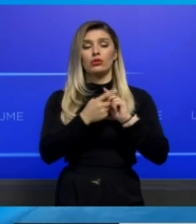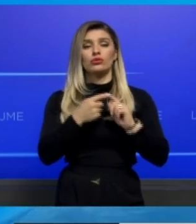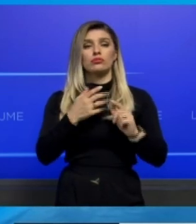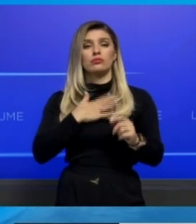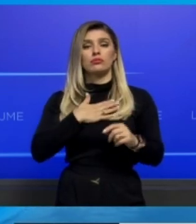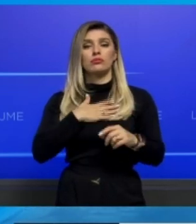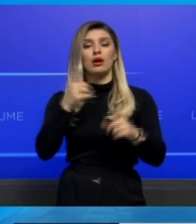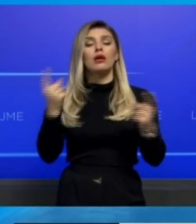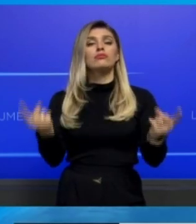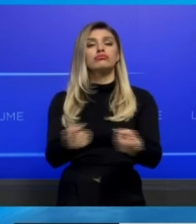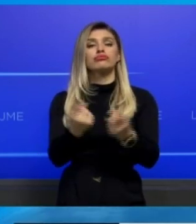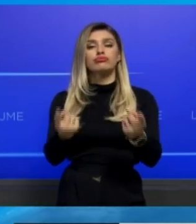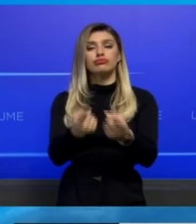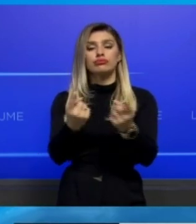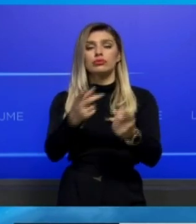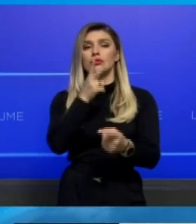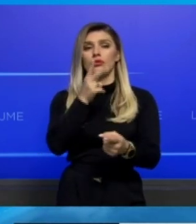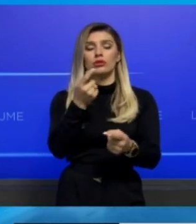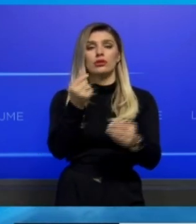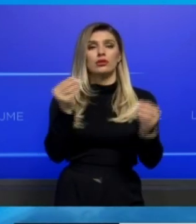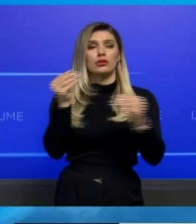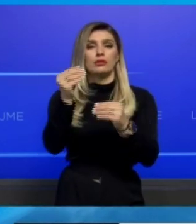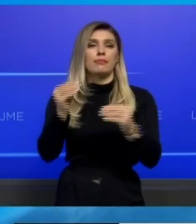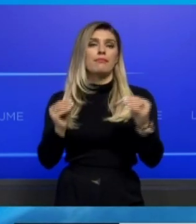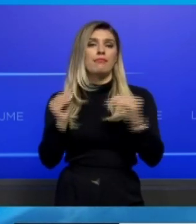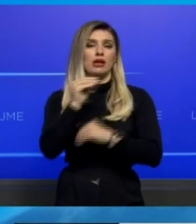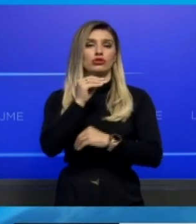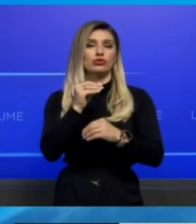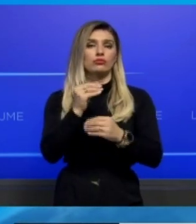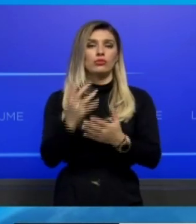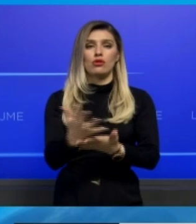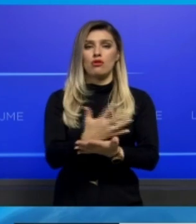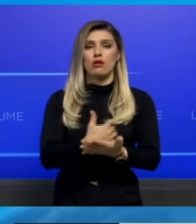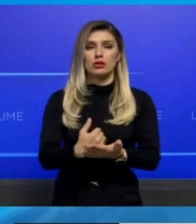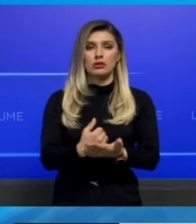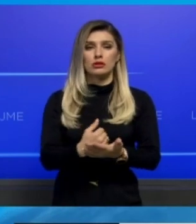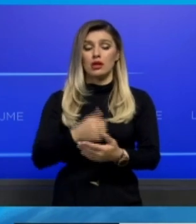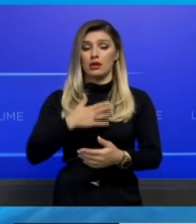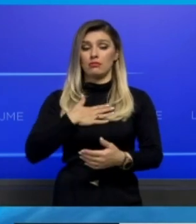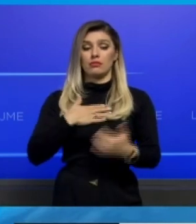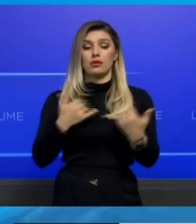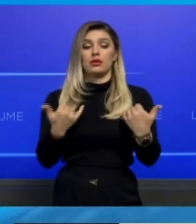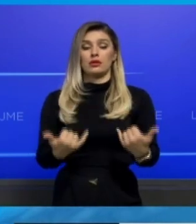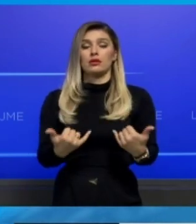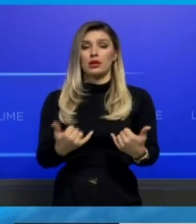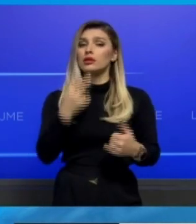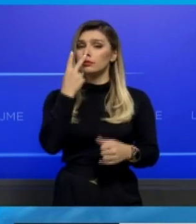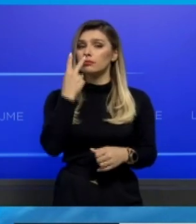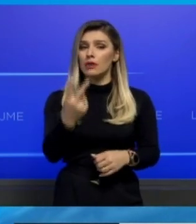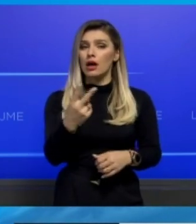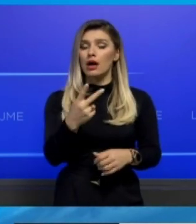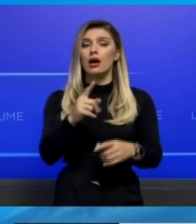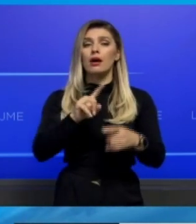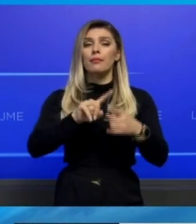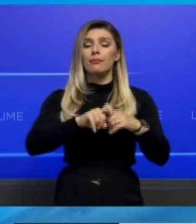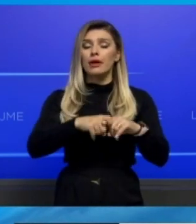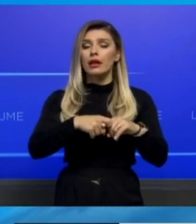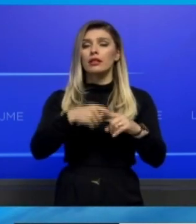për manipuluesit për të ngritur çmimet, me pretekstin se tani jemi në një ambient ku se cili shmim duhet të